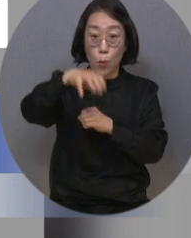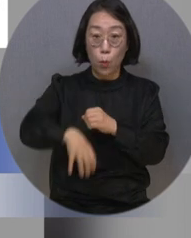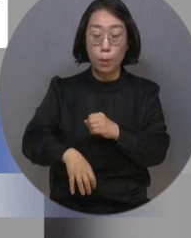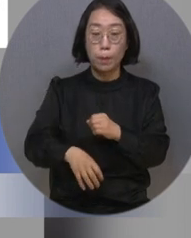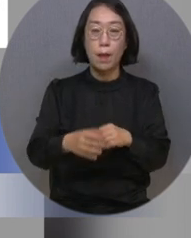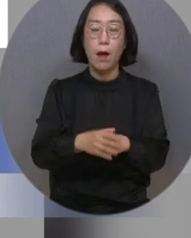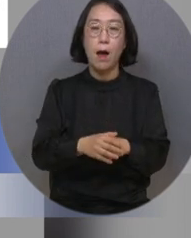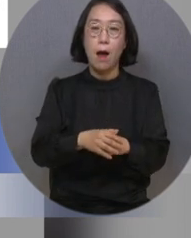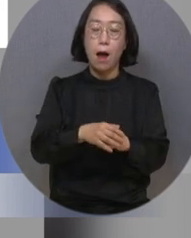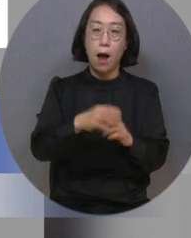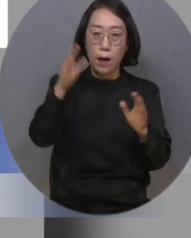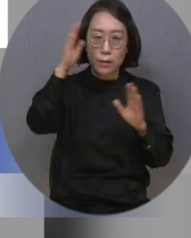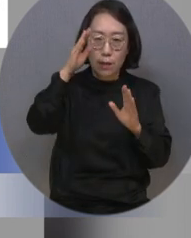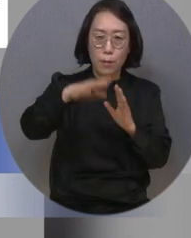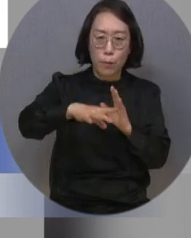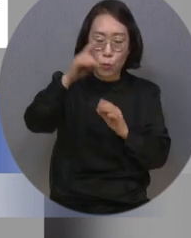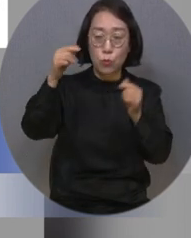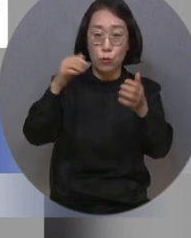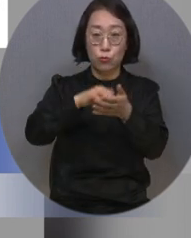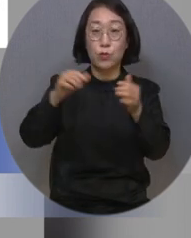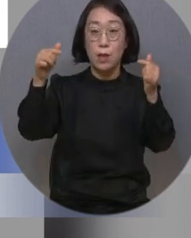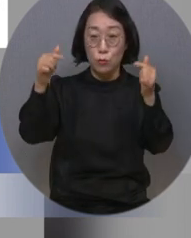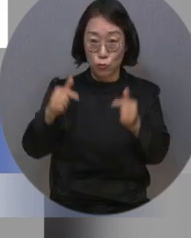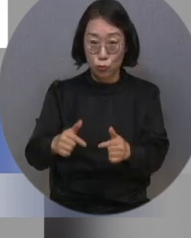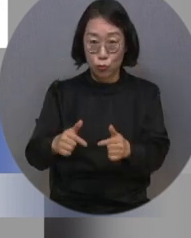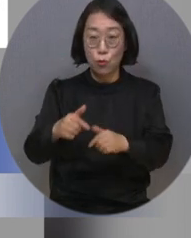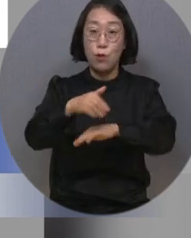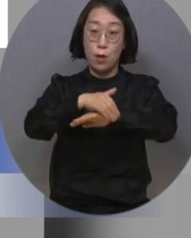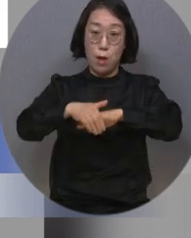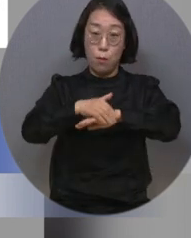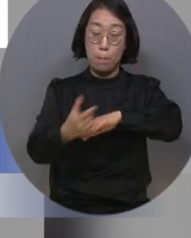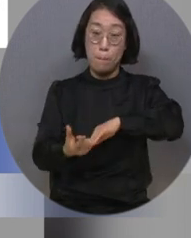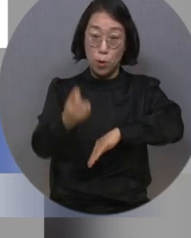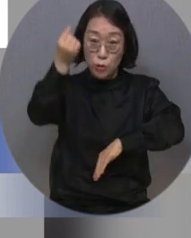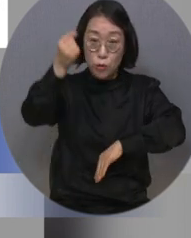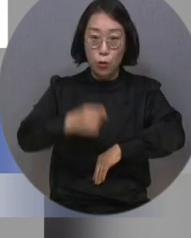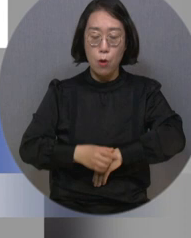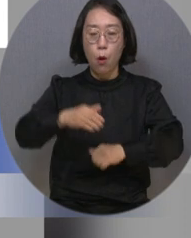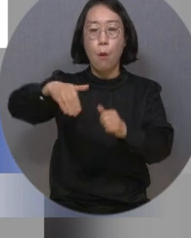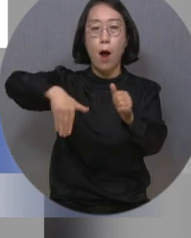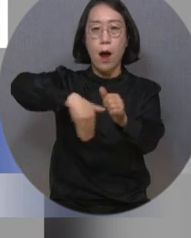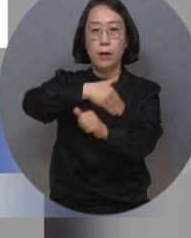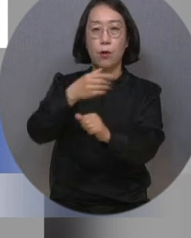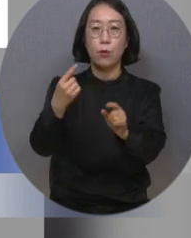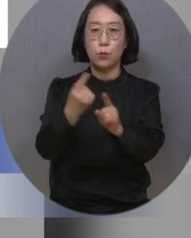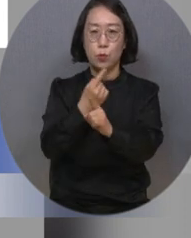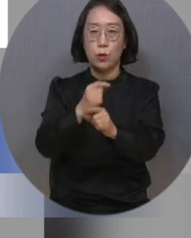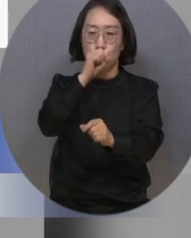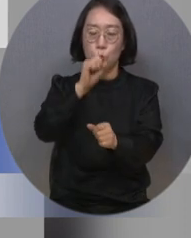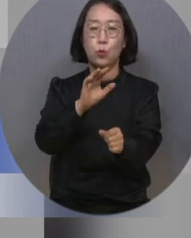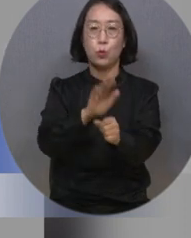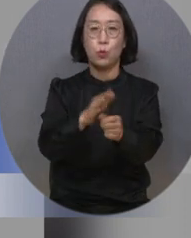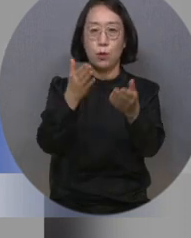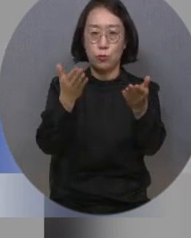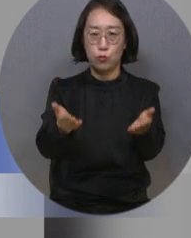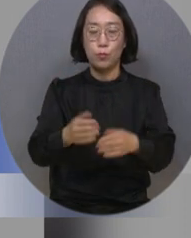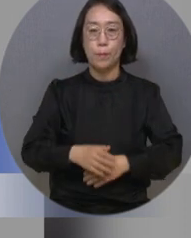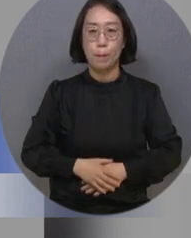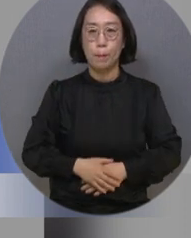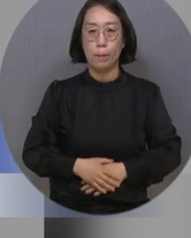아동 비율을 최우선적으로 줄여서 장애아 보육 여건을 개선할 계획이라고 밝혔습니다